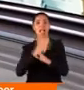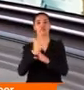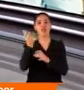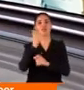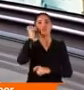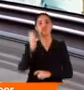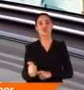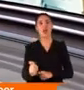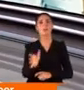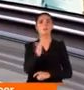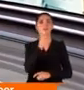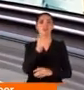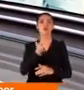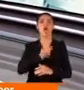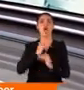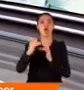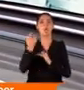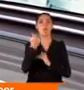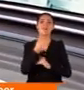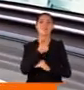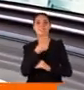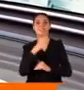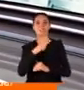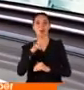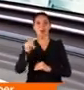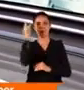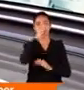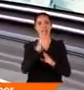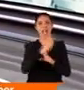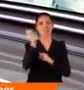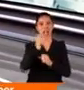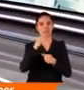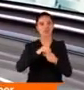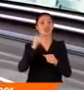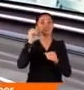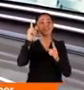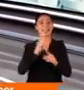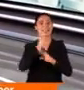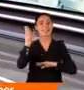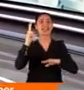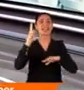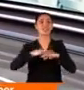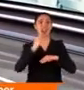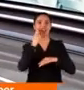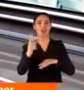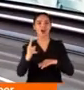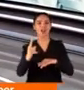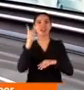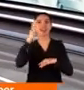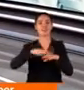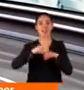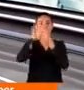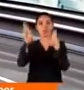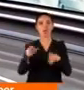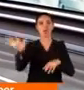alması şart. Malum öğrenci bütçesi kısıtlı. Bu yüzden eşya almak için ilk durakları spotçular oluyor. Şu sıralarda